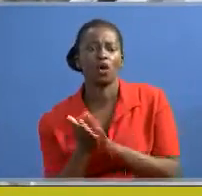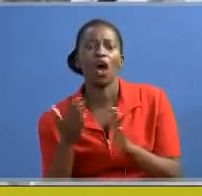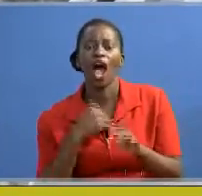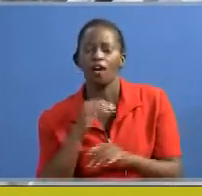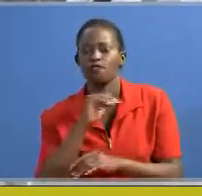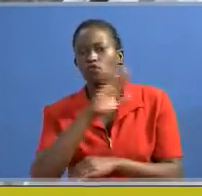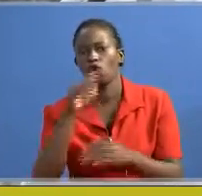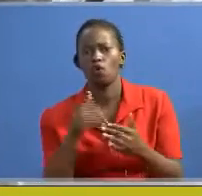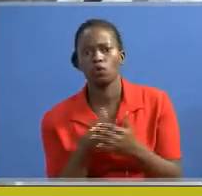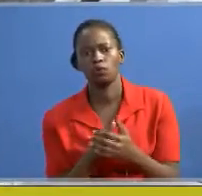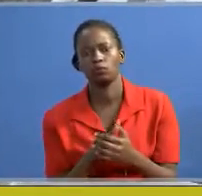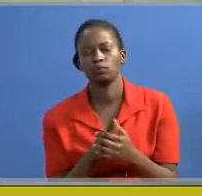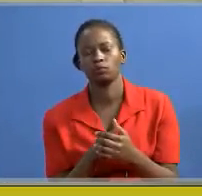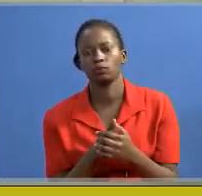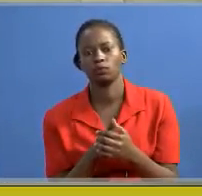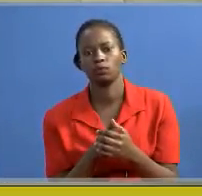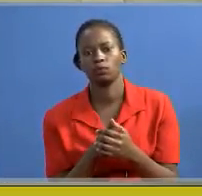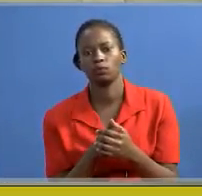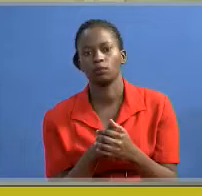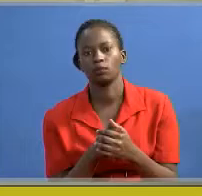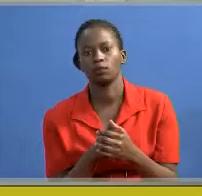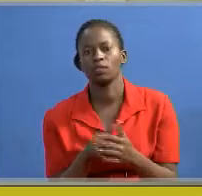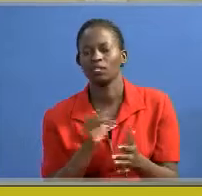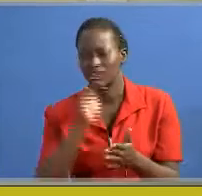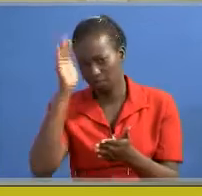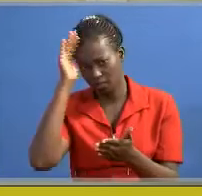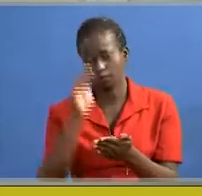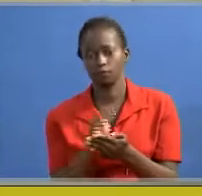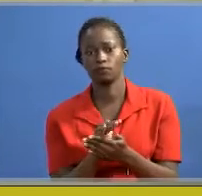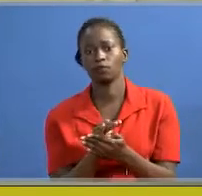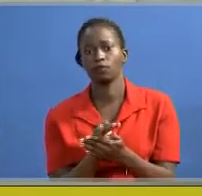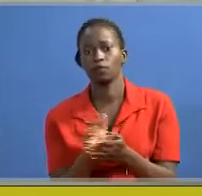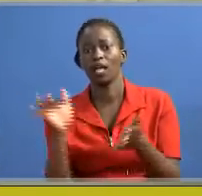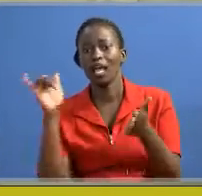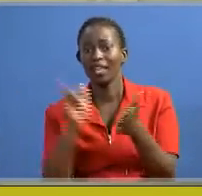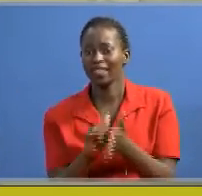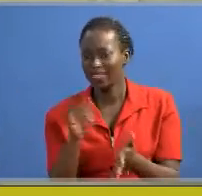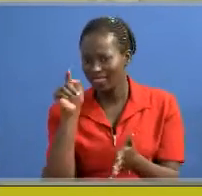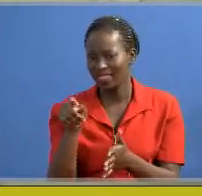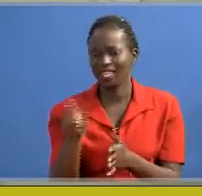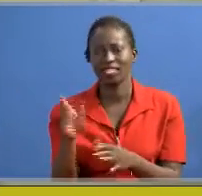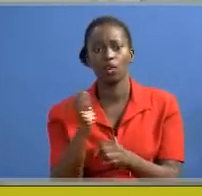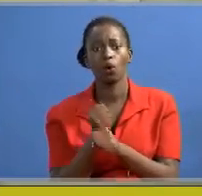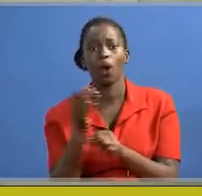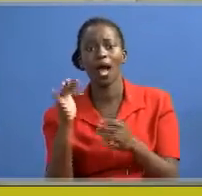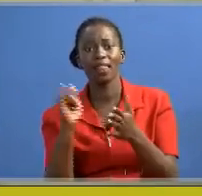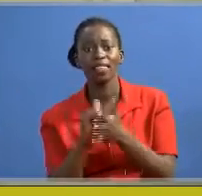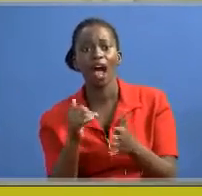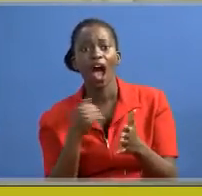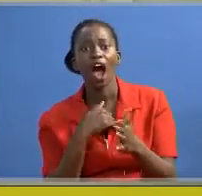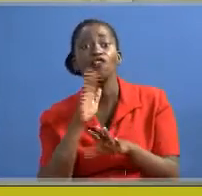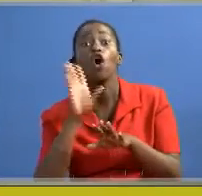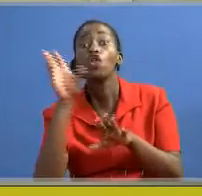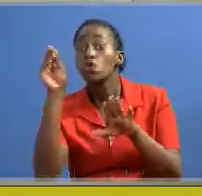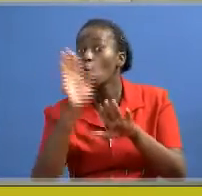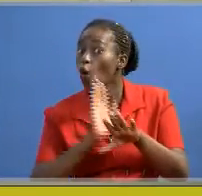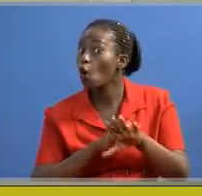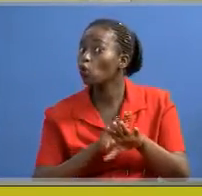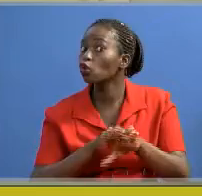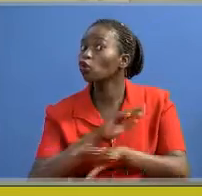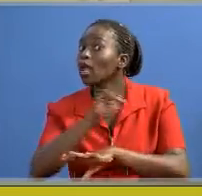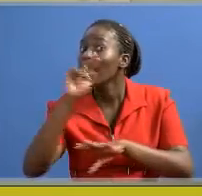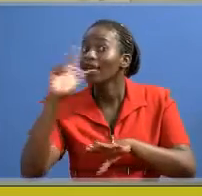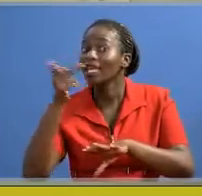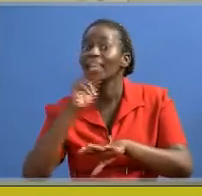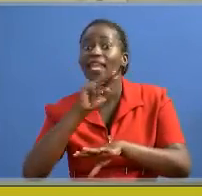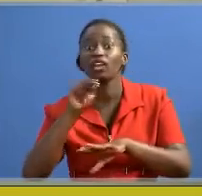huo. I want to believe that this quota is up to no good to the Kenya National Union of